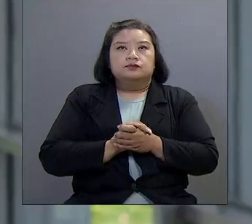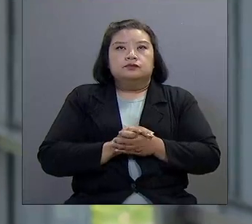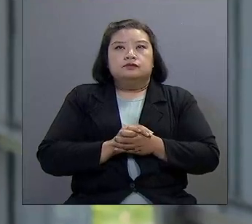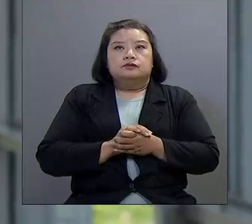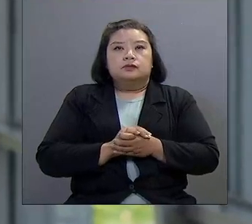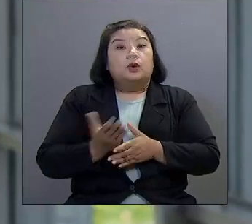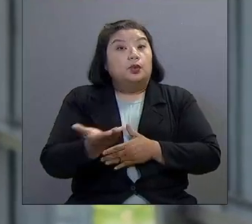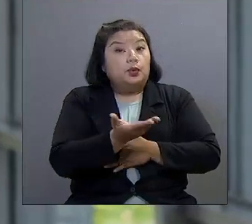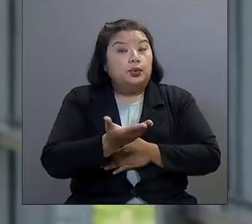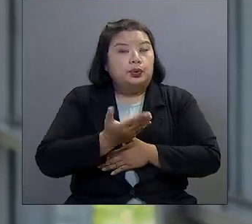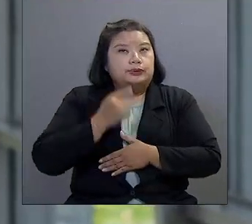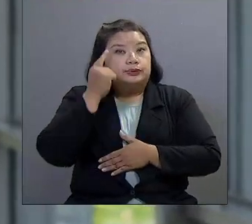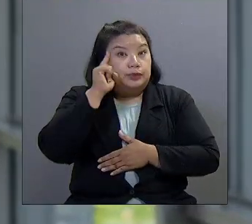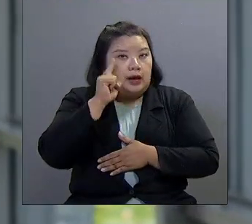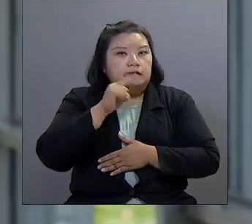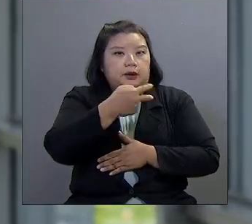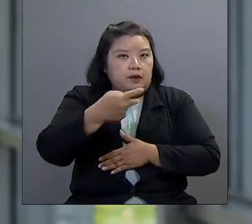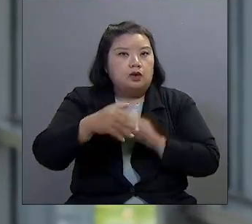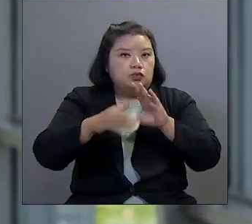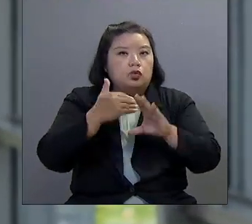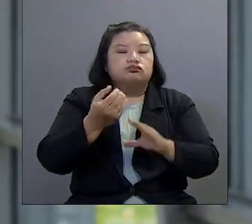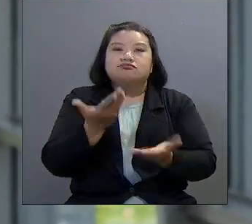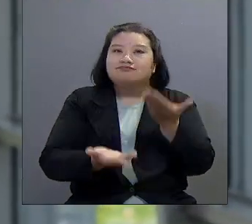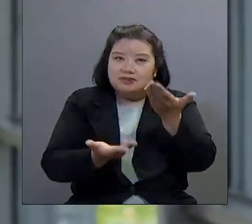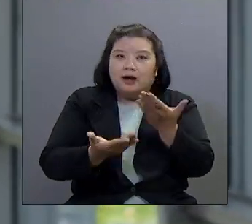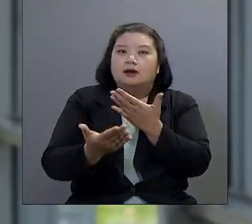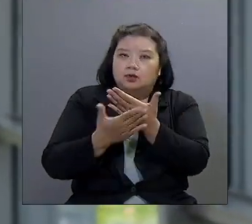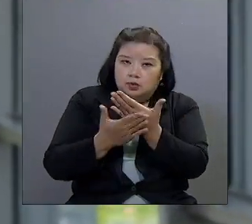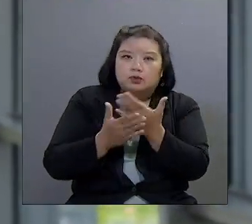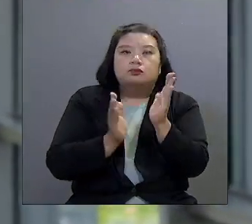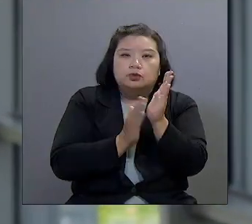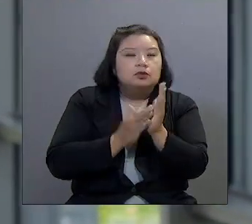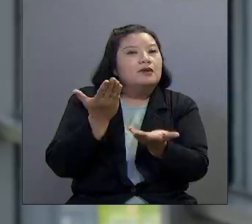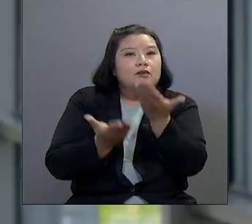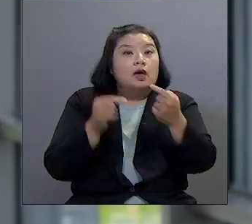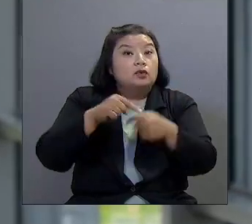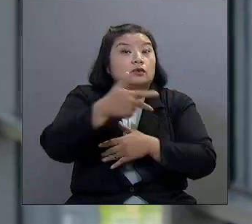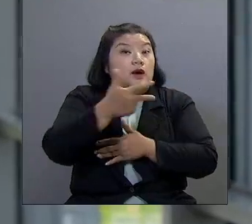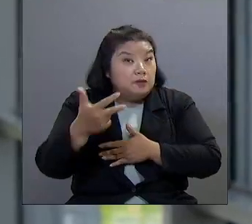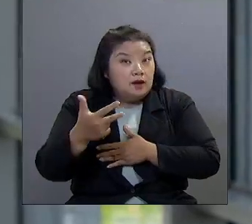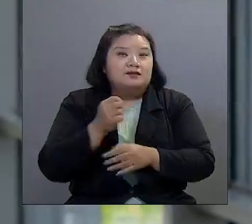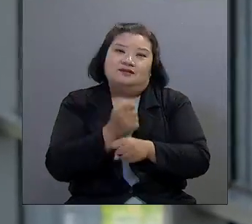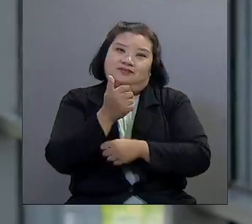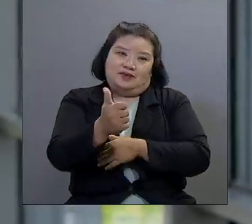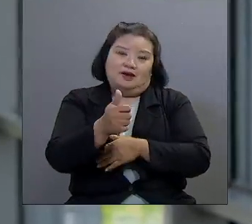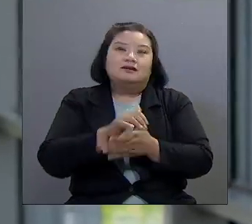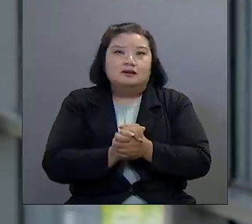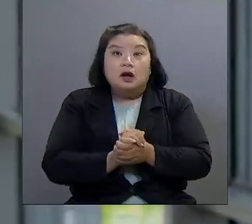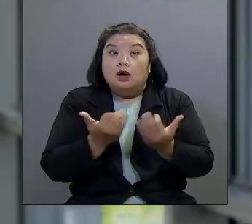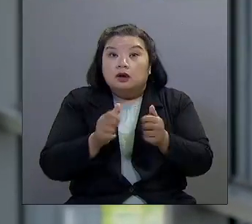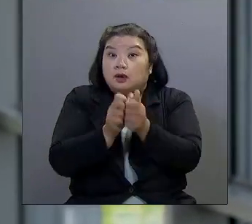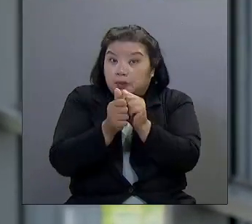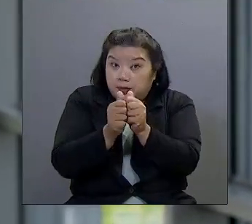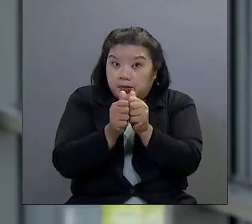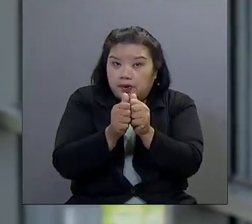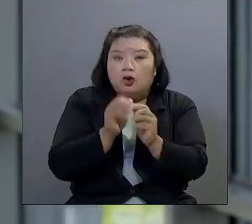คุผชมท่านไหนทต้องการสงคามพิเทนเสนอแ่หรือวาตชมต่รายการใดของไทย PPS ทำได้เลยนะคะ ด้การสงขอความเข้มา